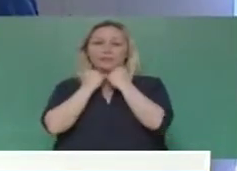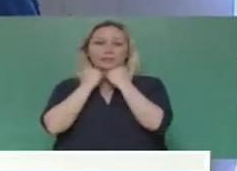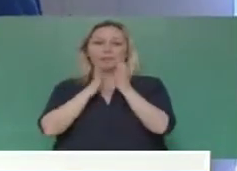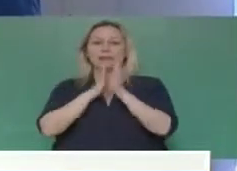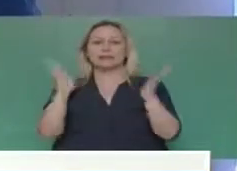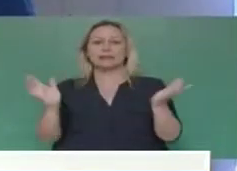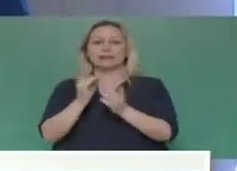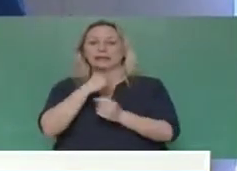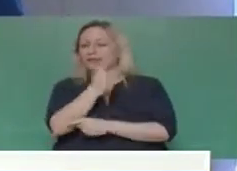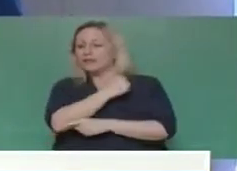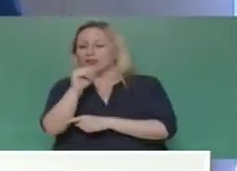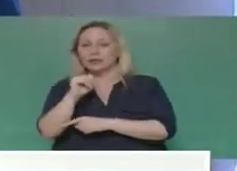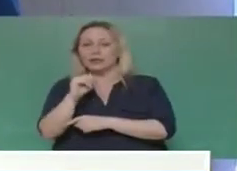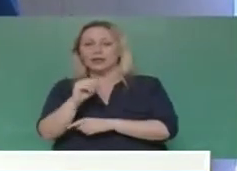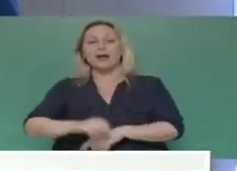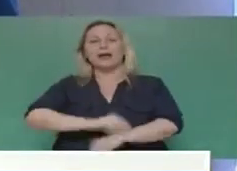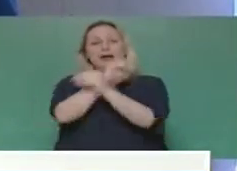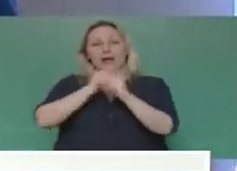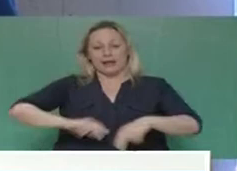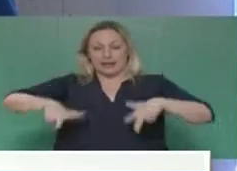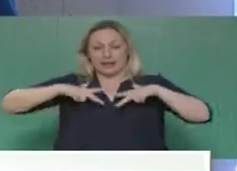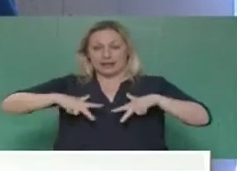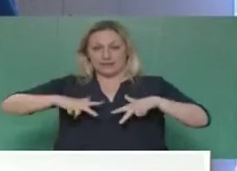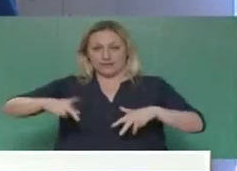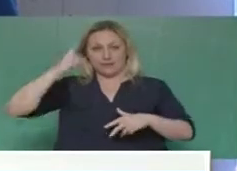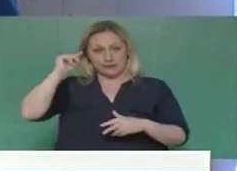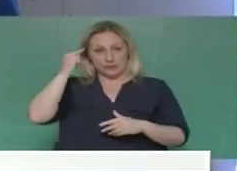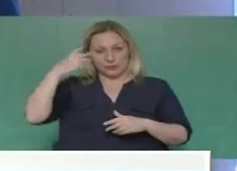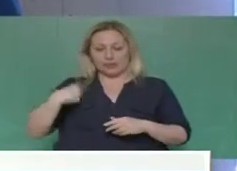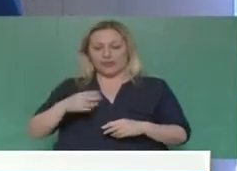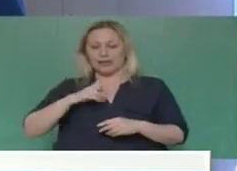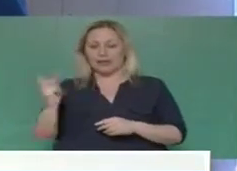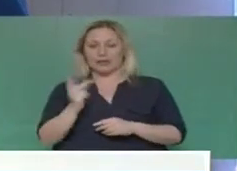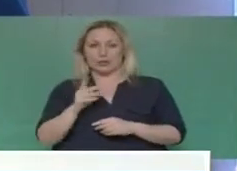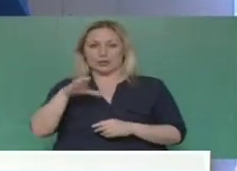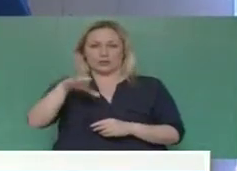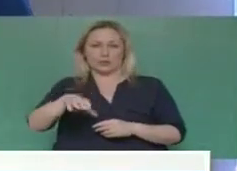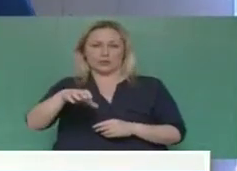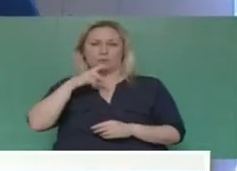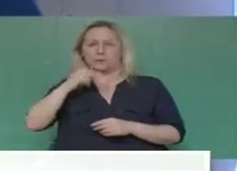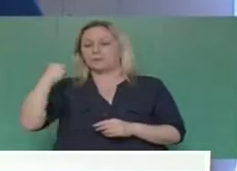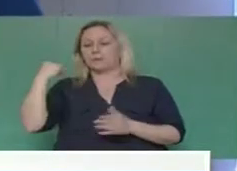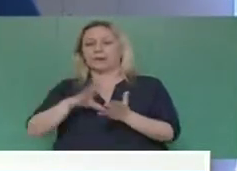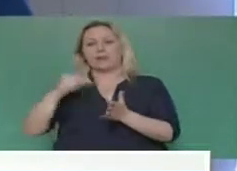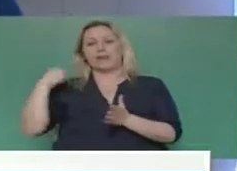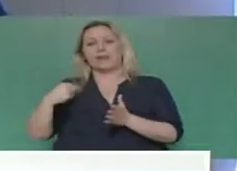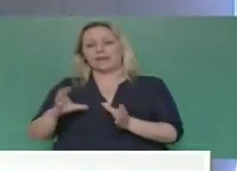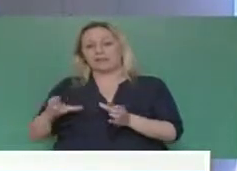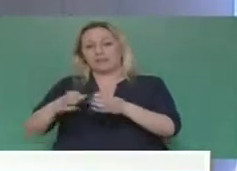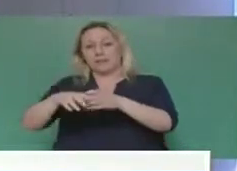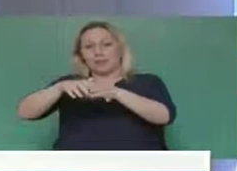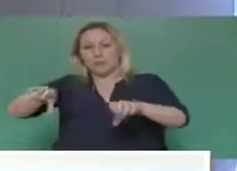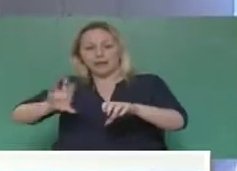κυβέρνησης είναι να οδηγήσει τις τοπικές κοινωνίες σε εσωτερική παράλυση, ώστε από τη θέση της αντιπολίτευσης να αποκτήσει